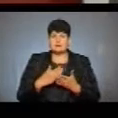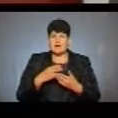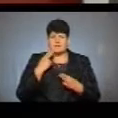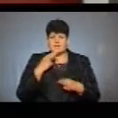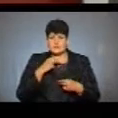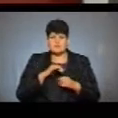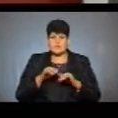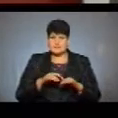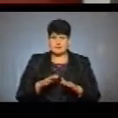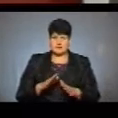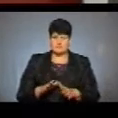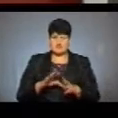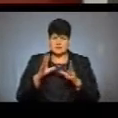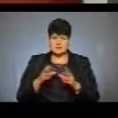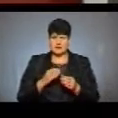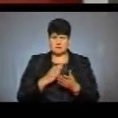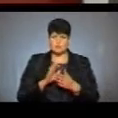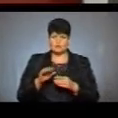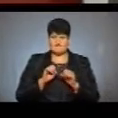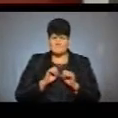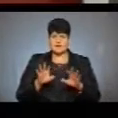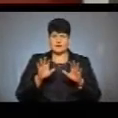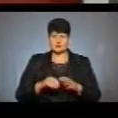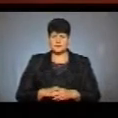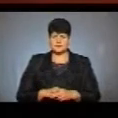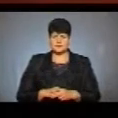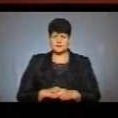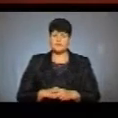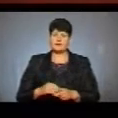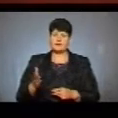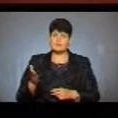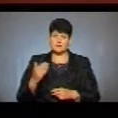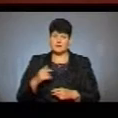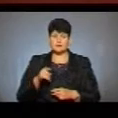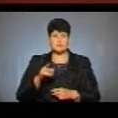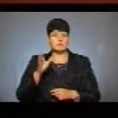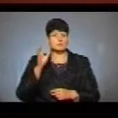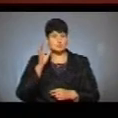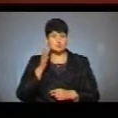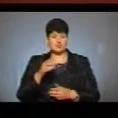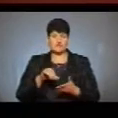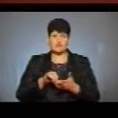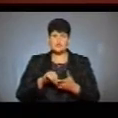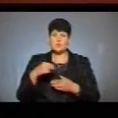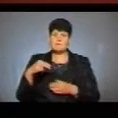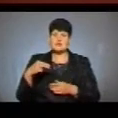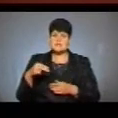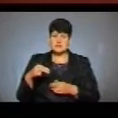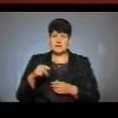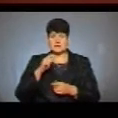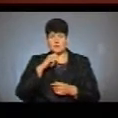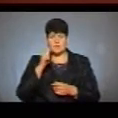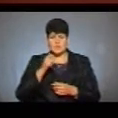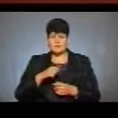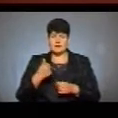недієвими, і взагалі мають бути відкинуті. Ну, давайте ми почуємо виступ президента України на